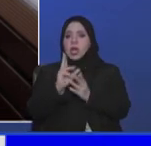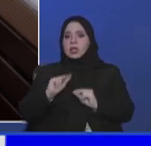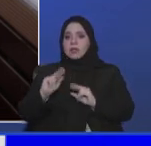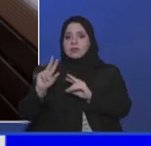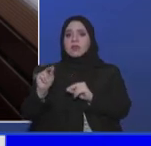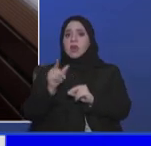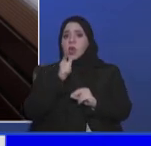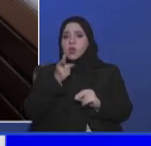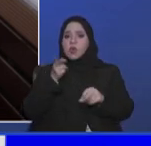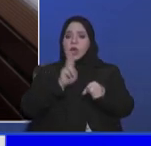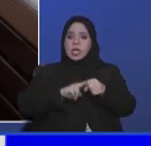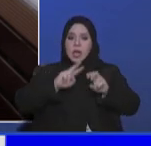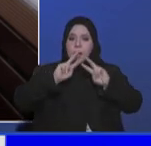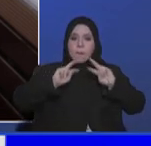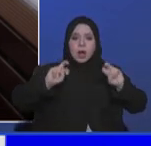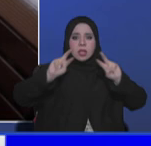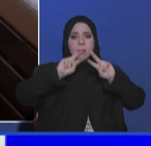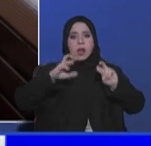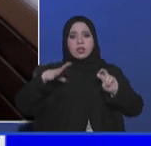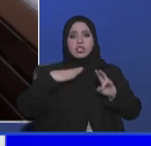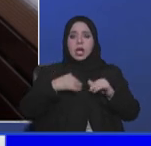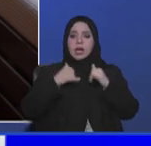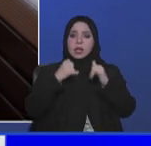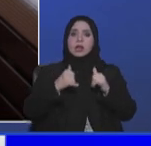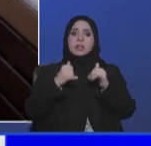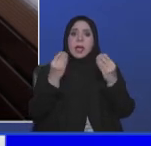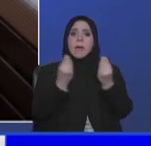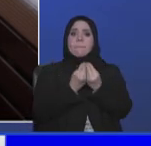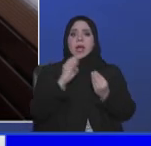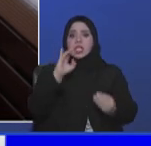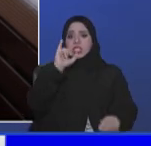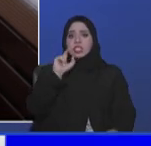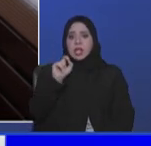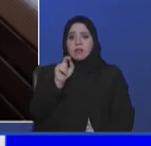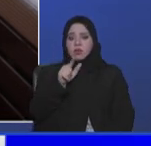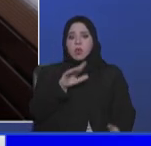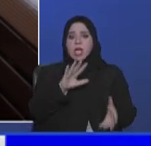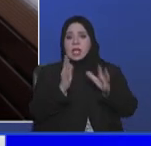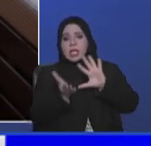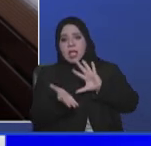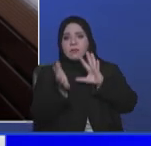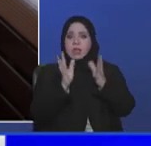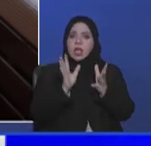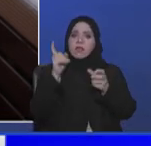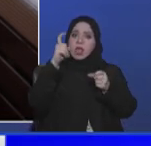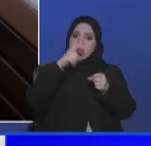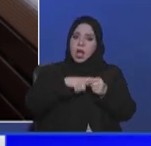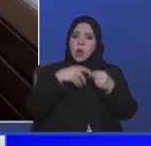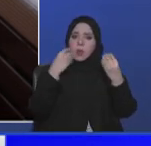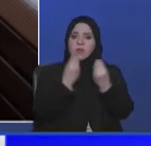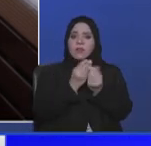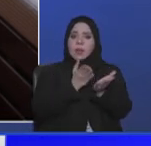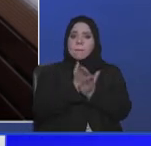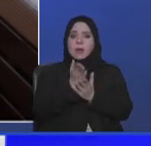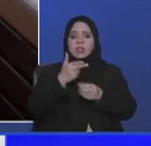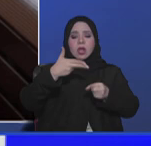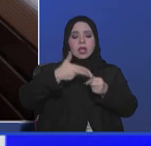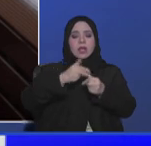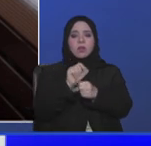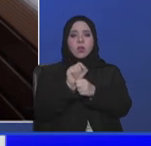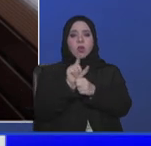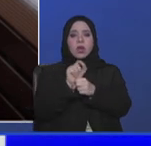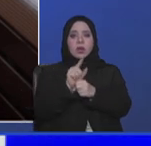هذا وبحث سمو الشيخ ناصر بن حمد ال خليفه مع السيده جيف ميلر اوجه التعاون في مجال النفط